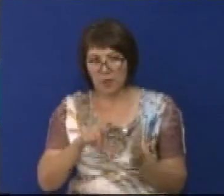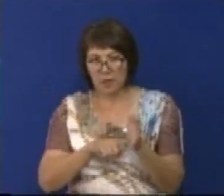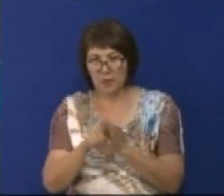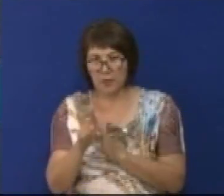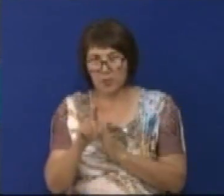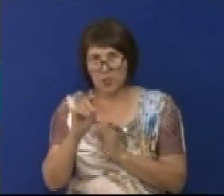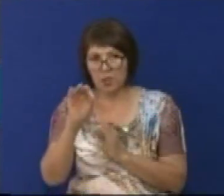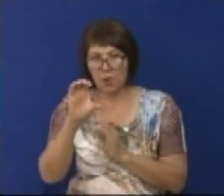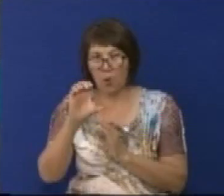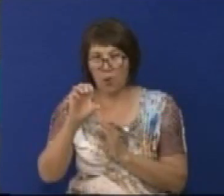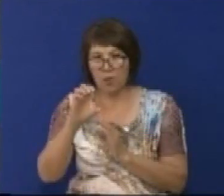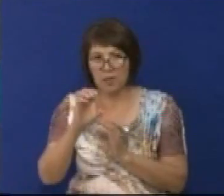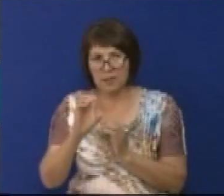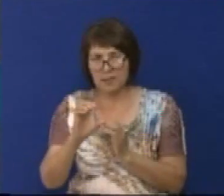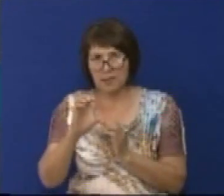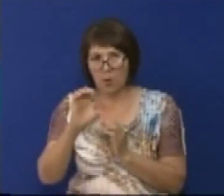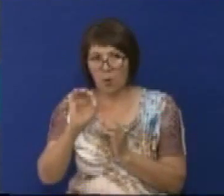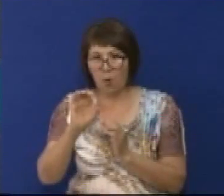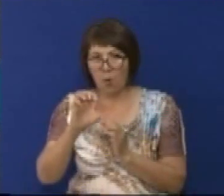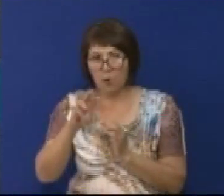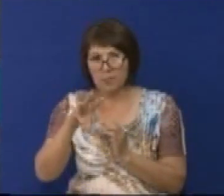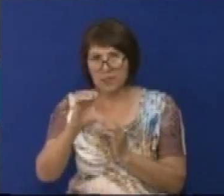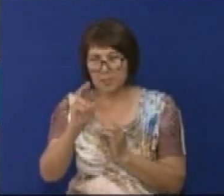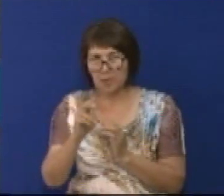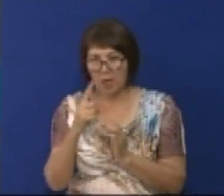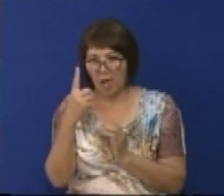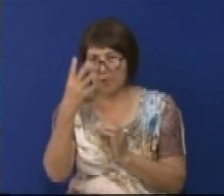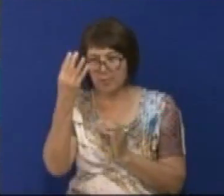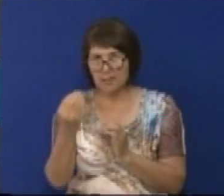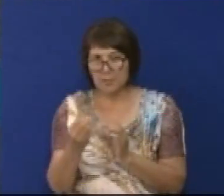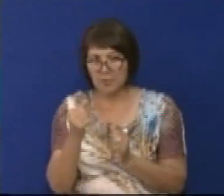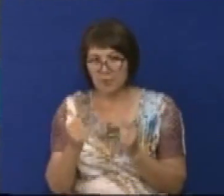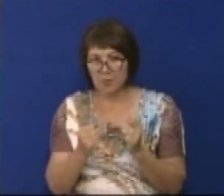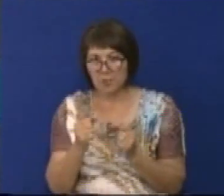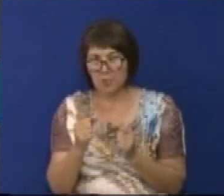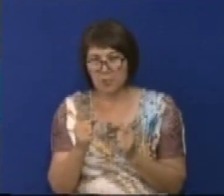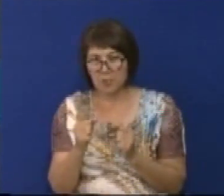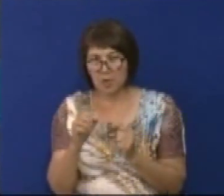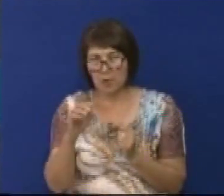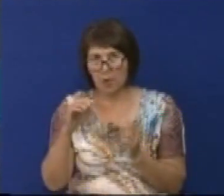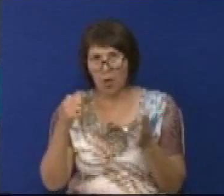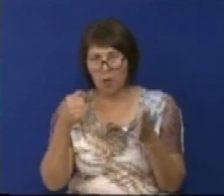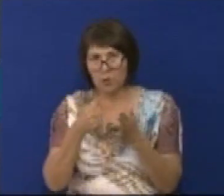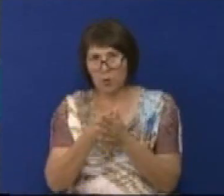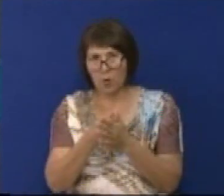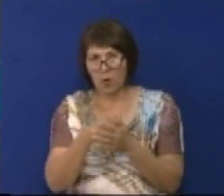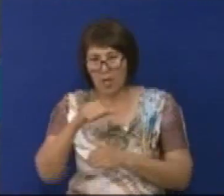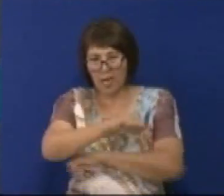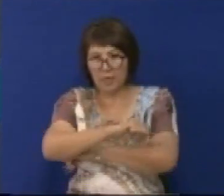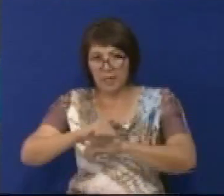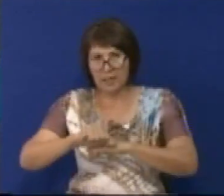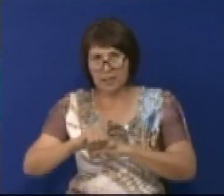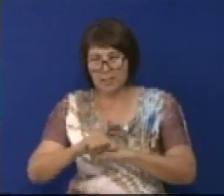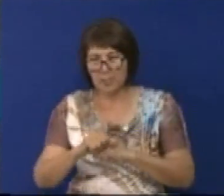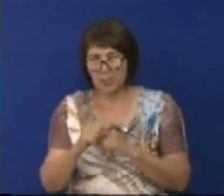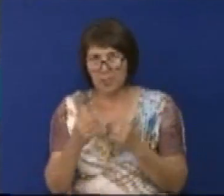қаласынан 22 шілде күні шықтық, шекараға дейін бір күн жүгіріп бардық. Сол жерден бізге қазақстандық команда қосылды. 7-ші күн